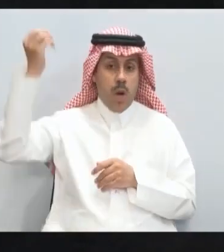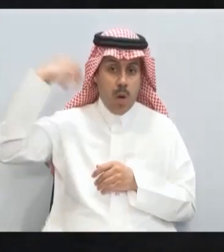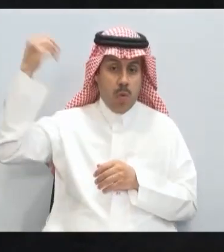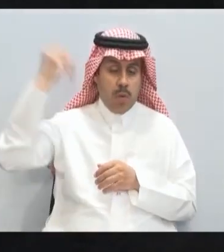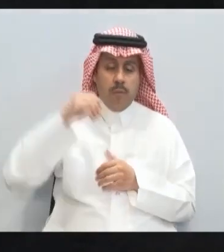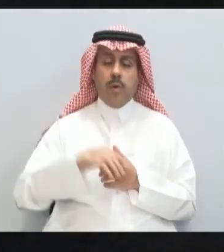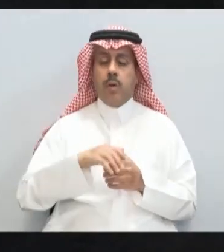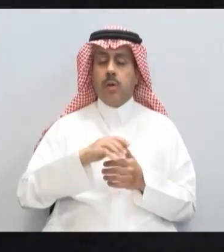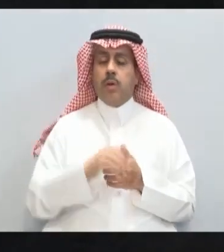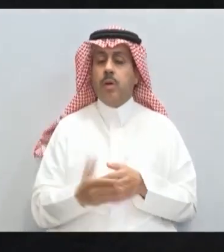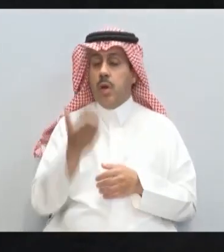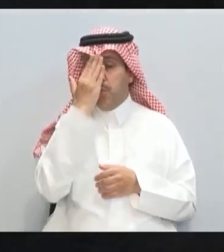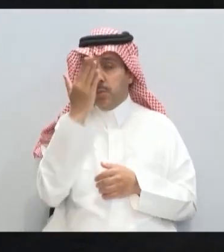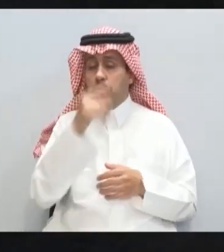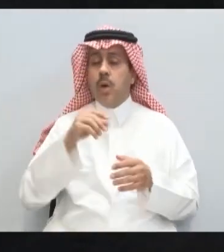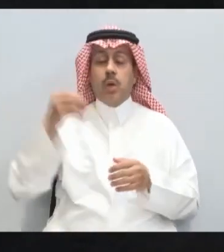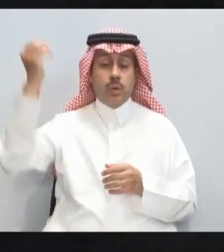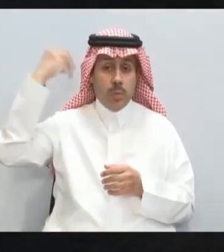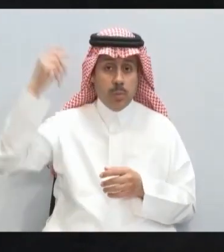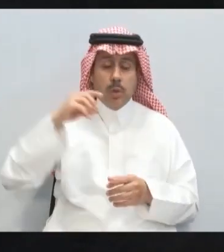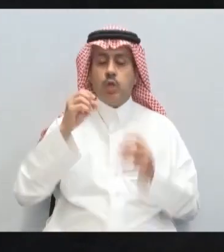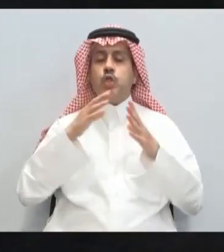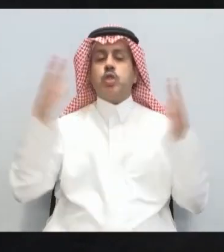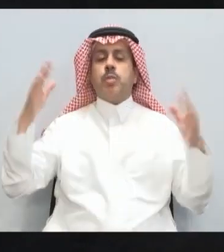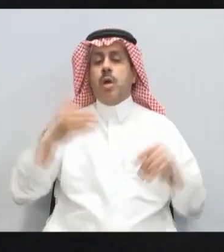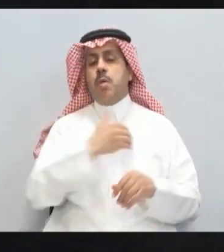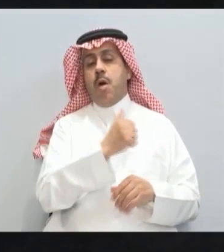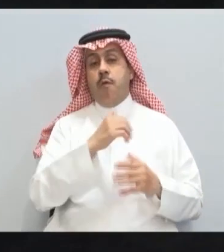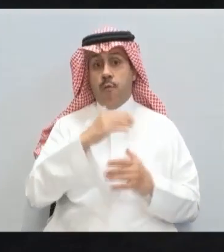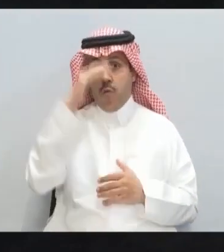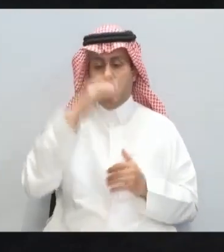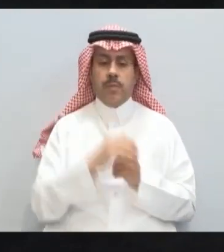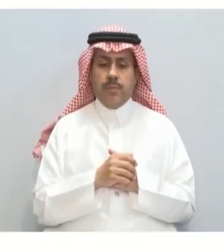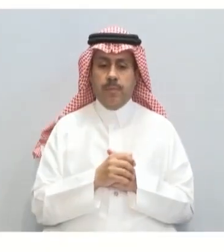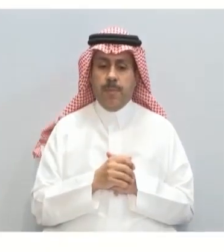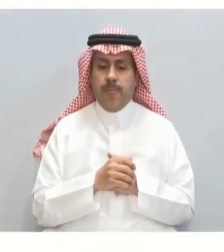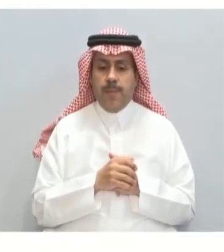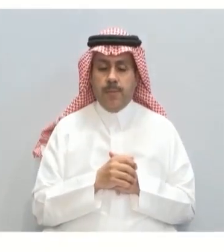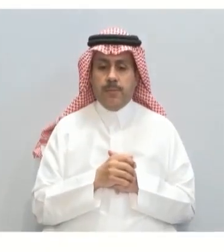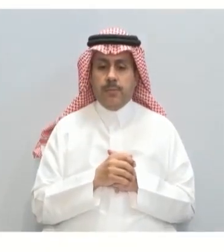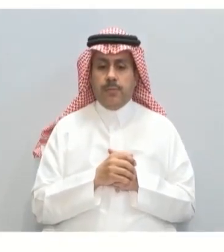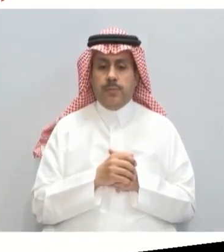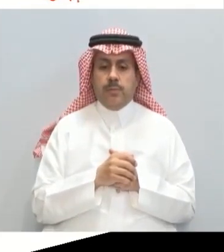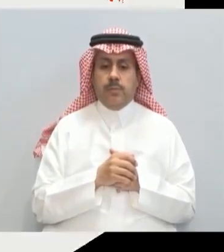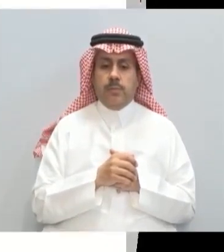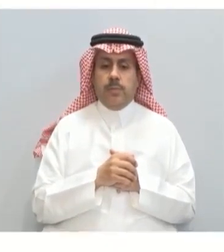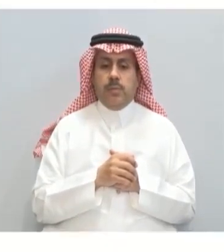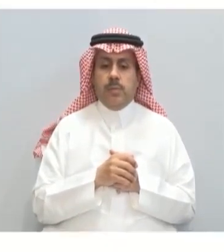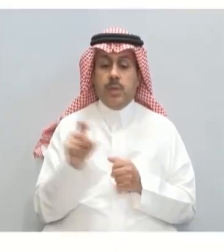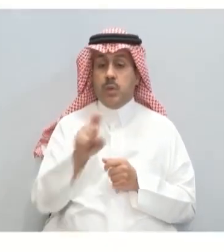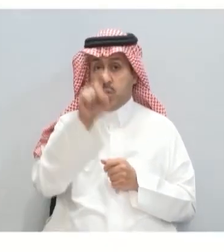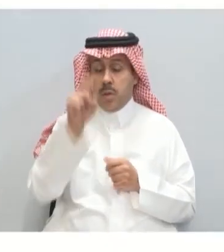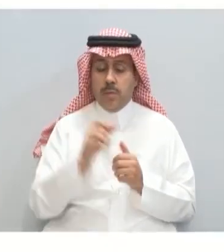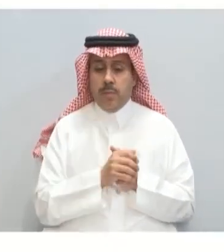العبد طاعات لله تعالى كلما ازداد ايمانه في قلبه هذا ما يتعلق بهذا السؤال ناتي الى